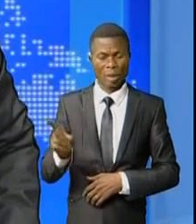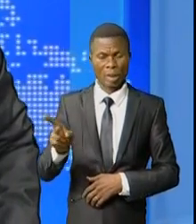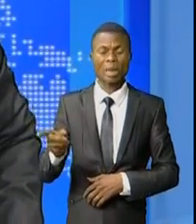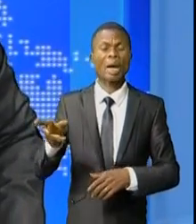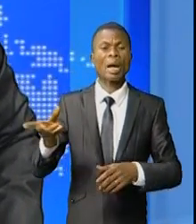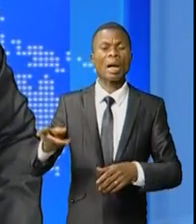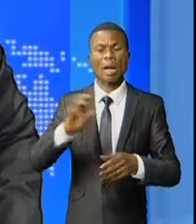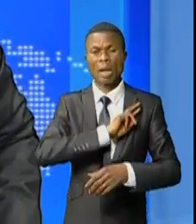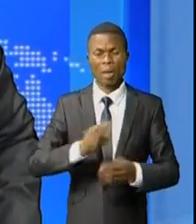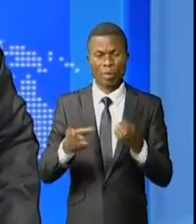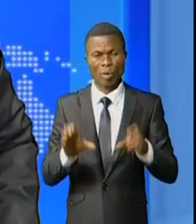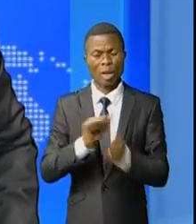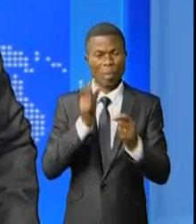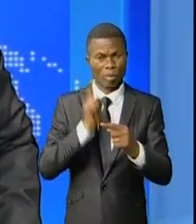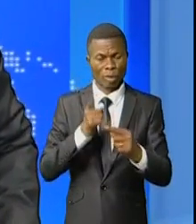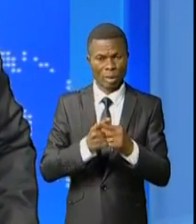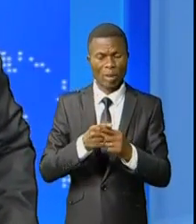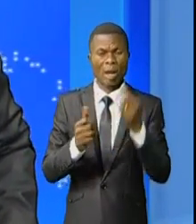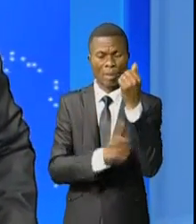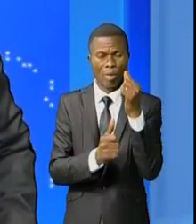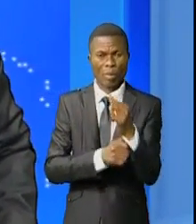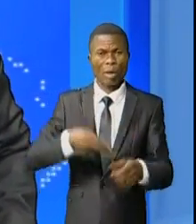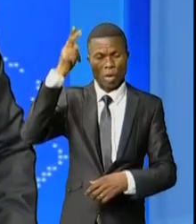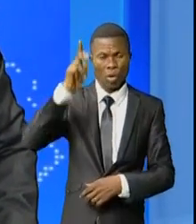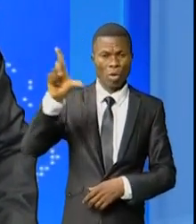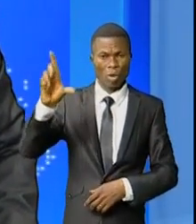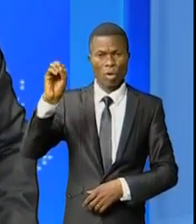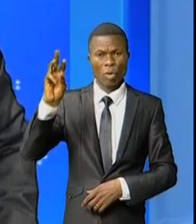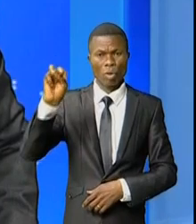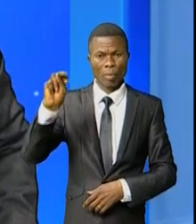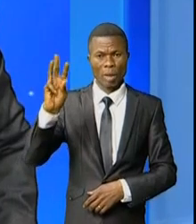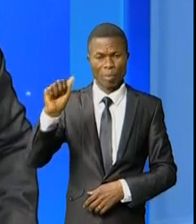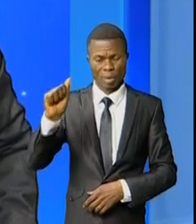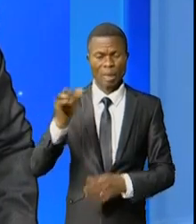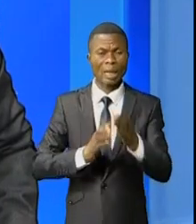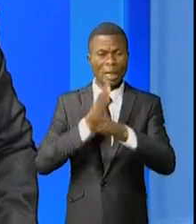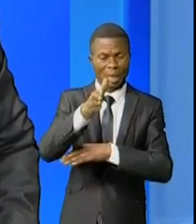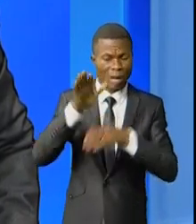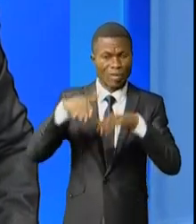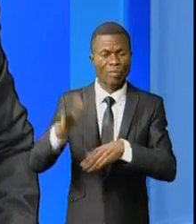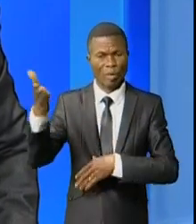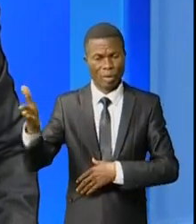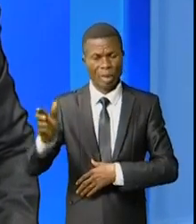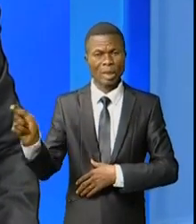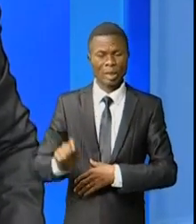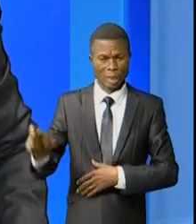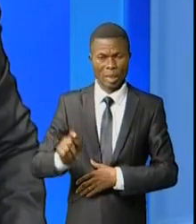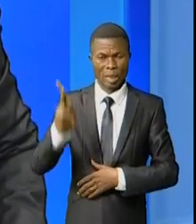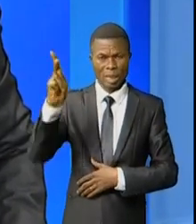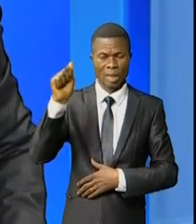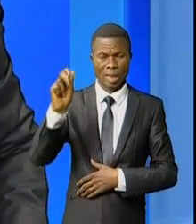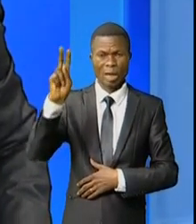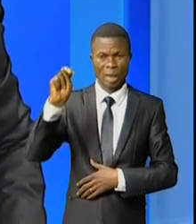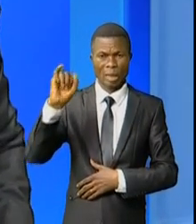les difficultés qu'éprouve la population du Olomami pour la traversée de la rivière Lubiji en territoire de